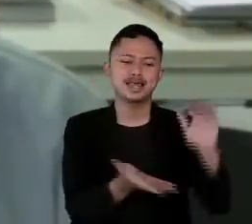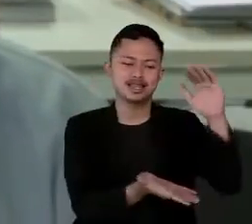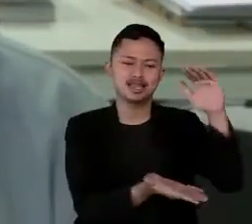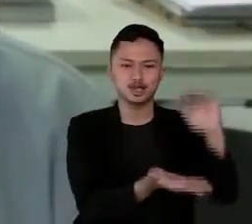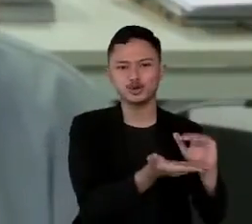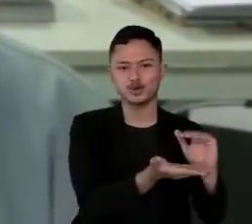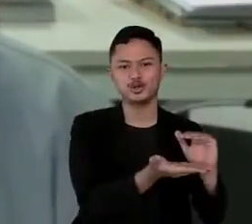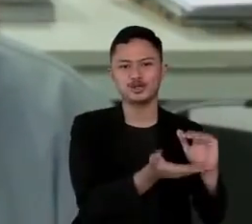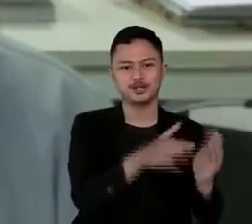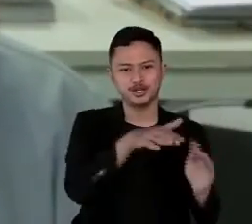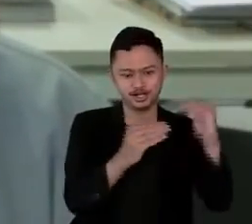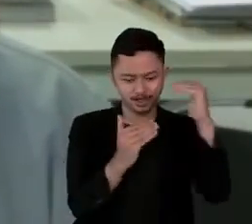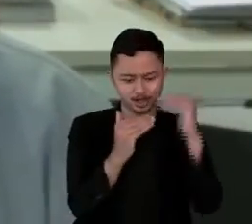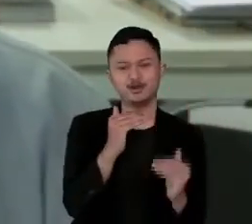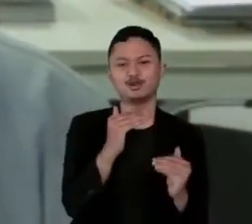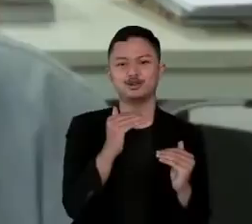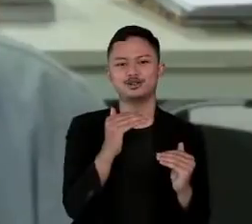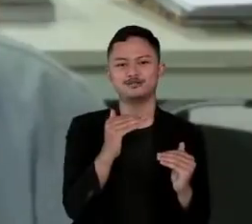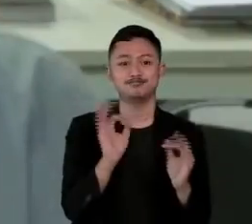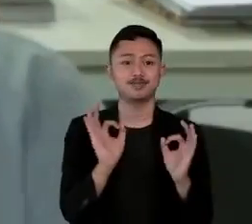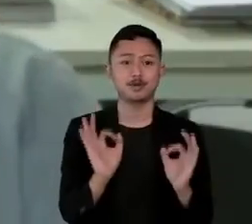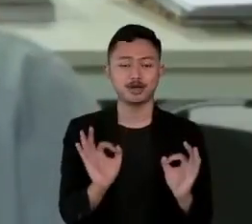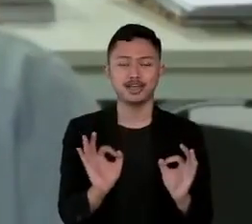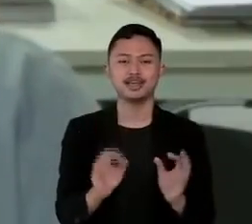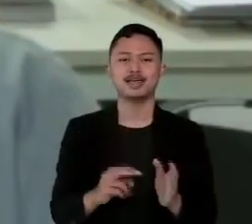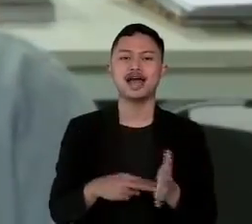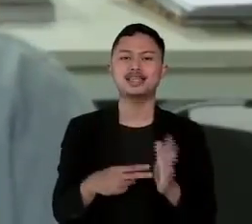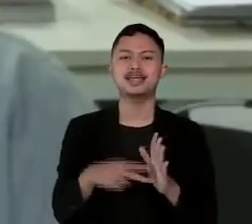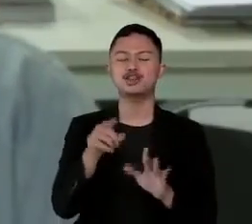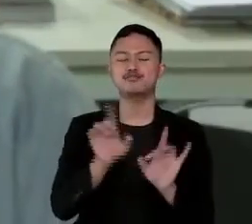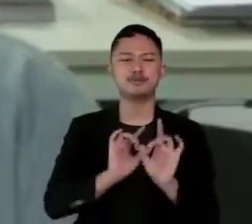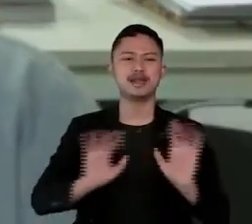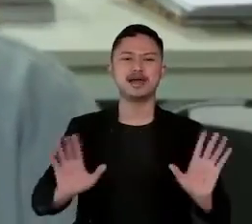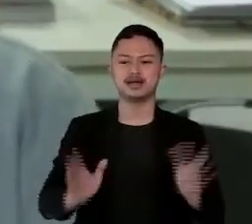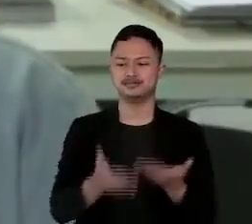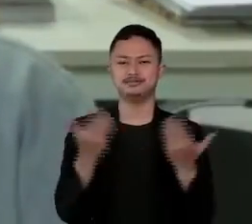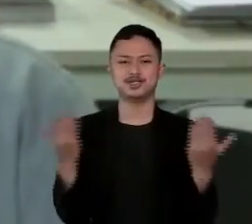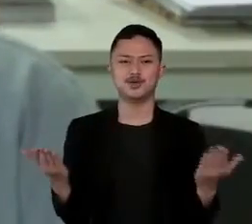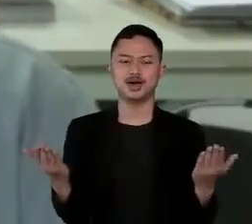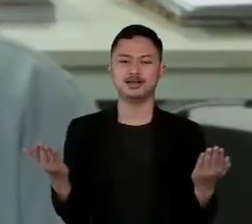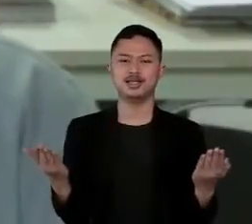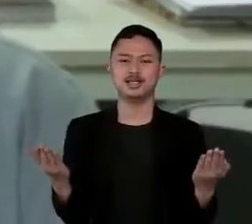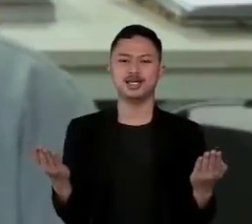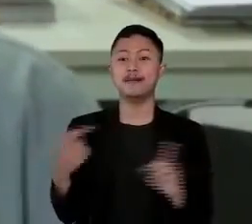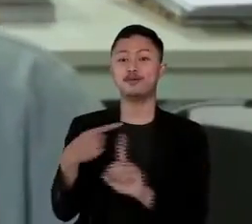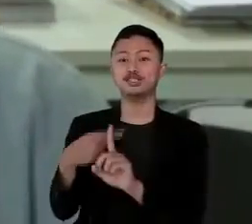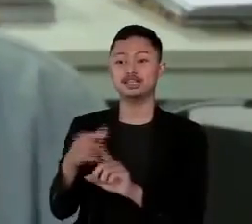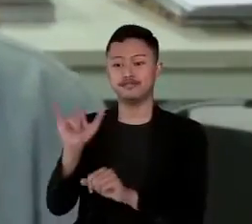dengan maksimal transmisi komunitas karena itu sekali lagi buah termasuk